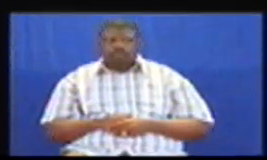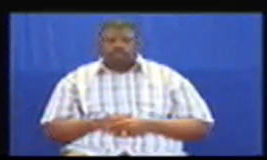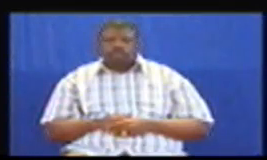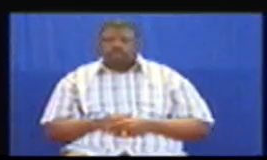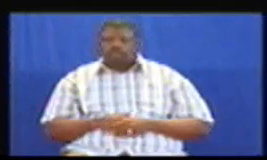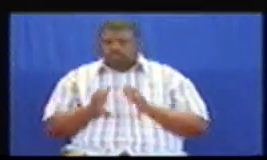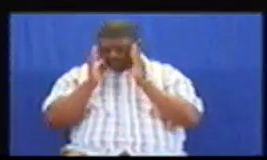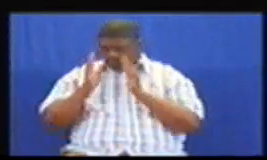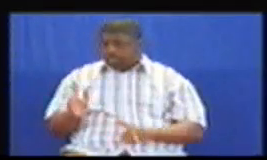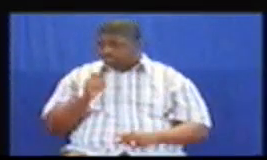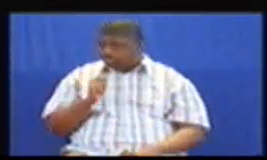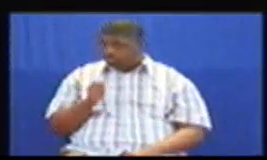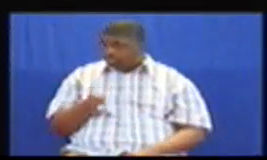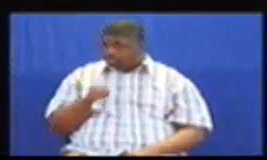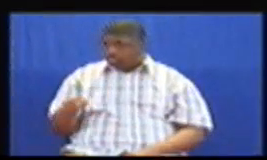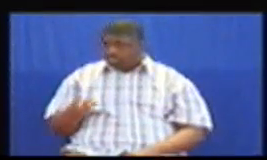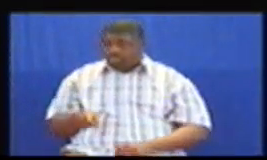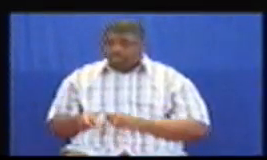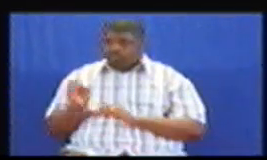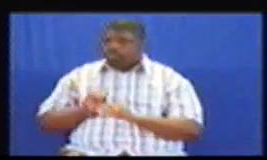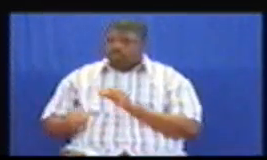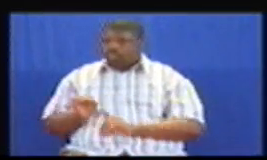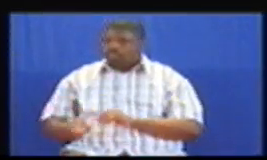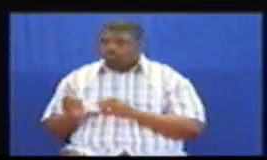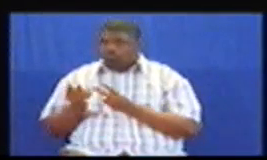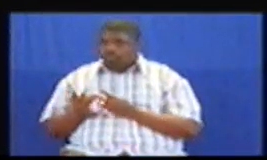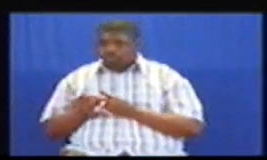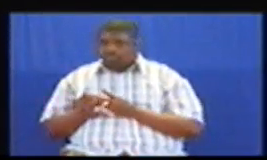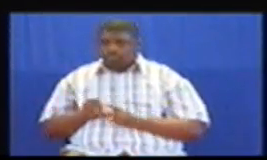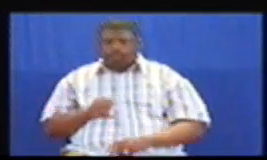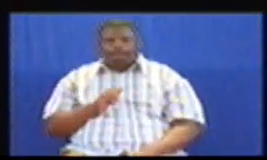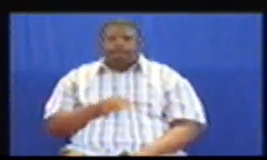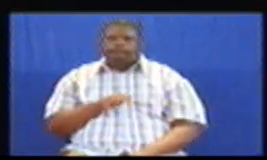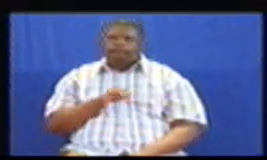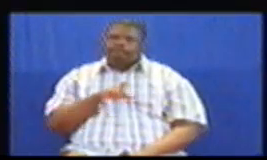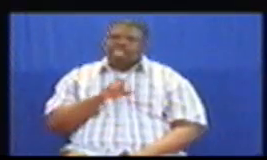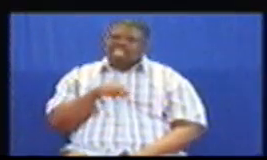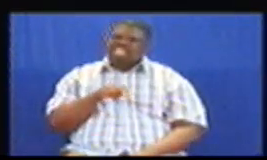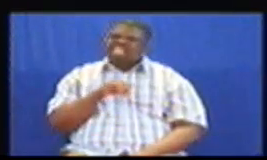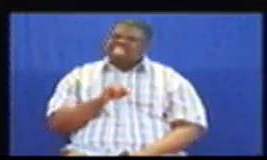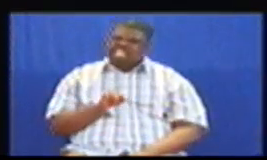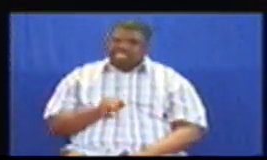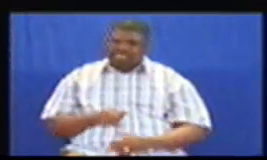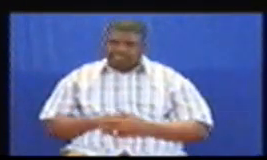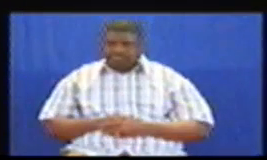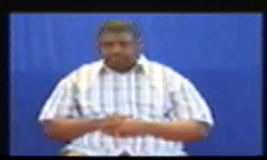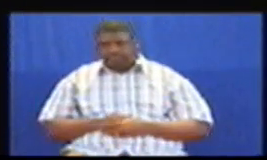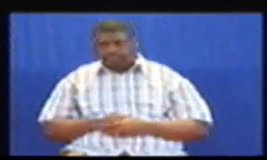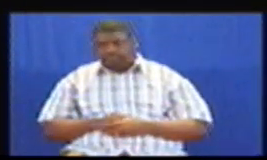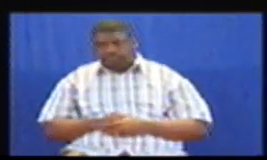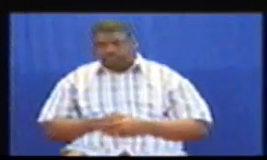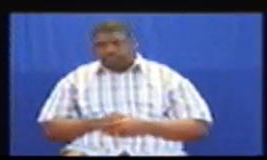Mheshimiwa Speaker, uko mchango pia wa Mheshimiwa Mbilinyi, ambaye naye alitumia muda